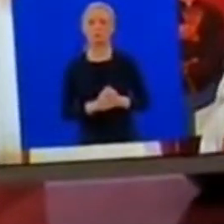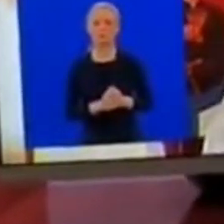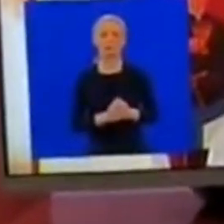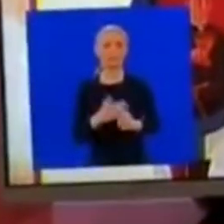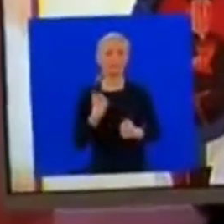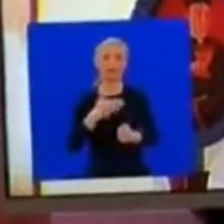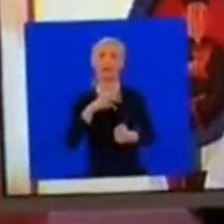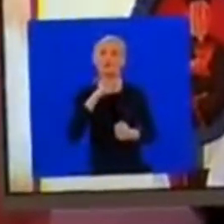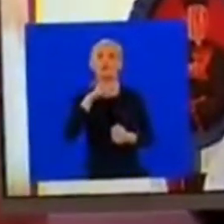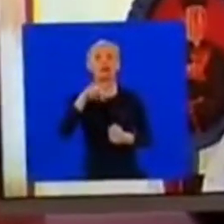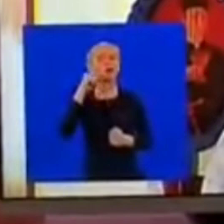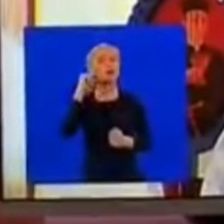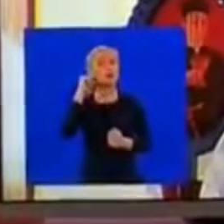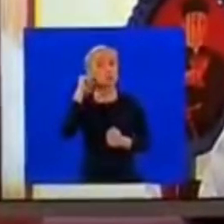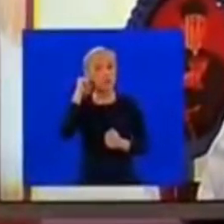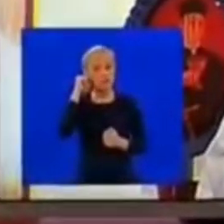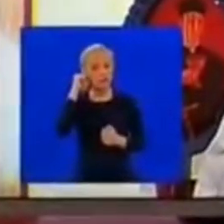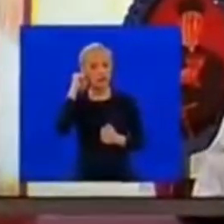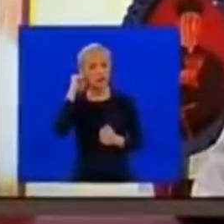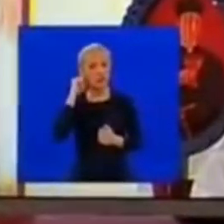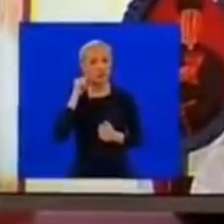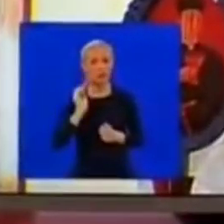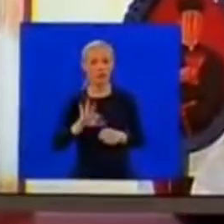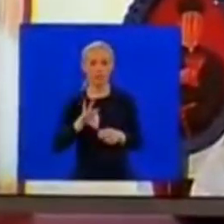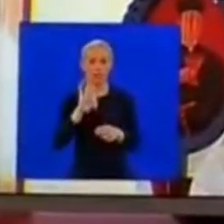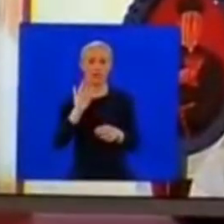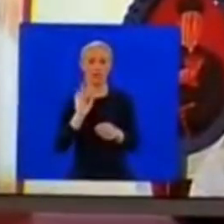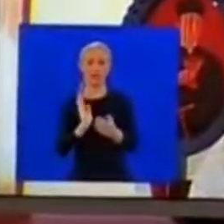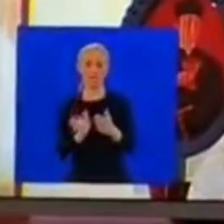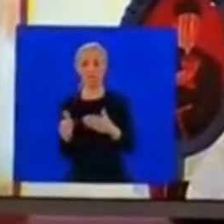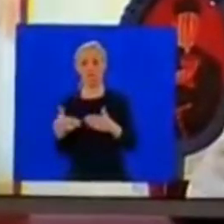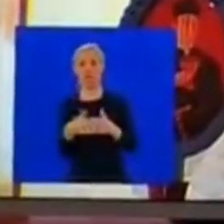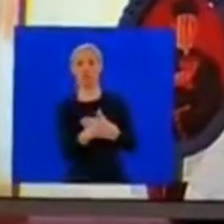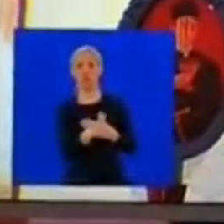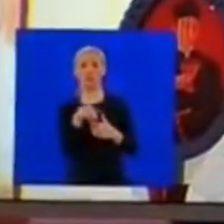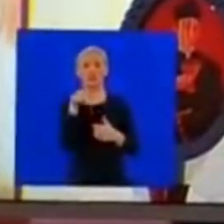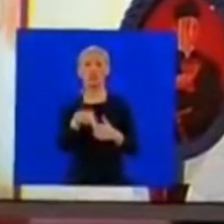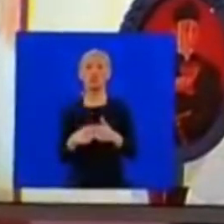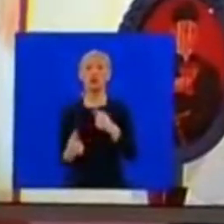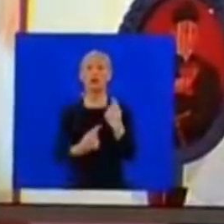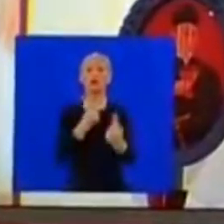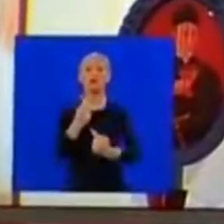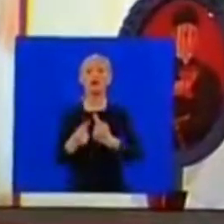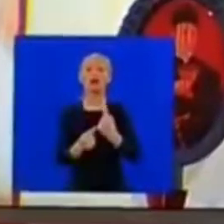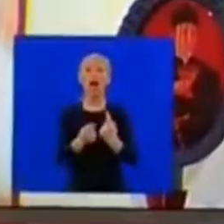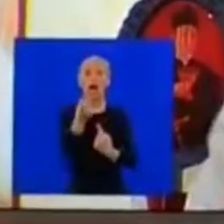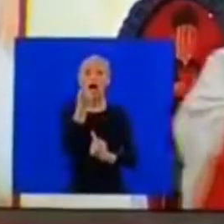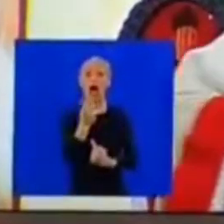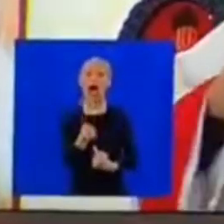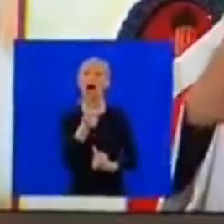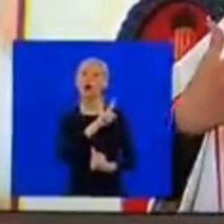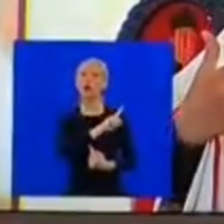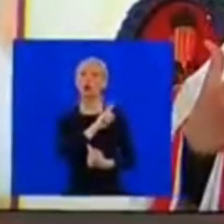Nećemo, braće i sestre, izvući se iz ovoga stanja ukoliko ne